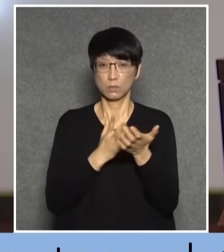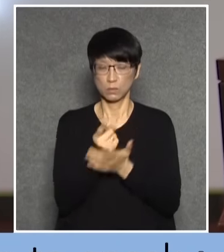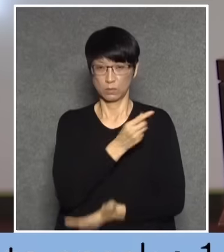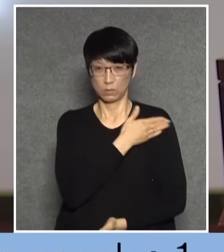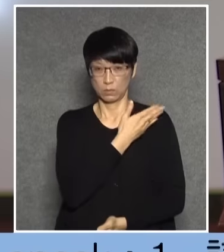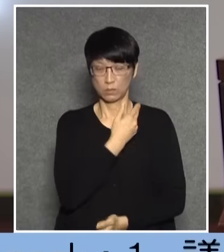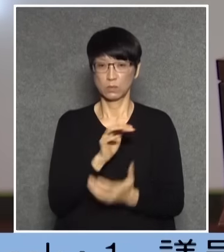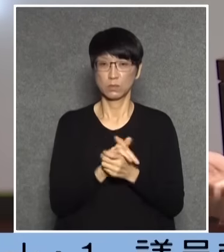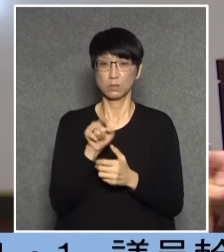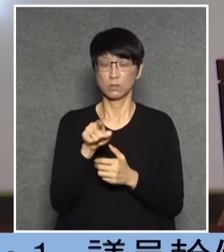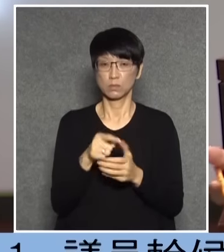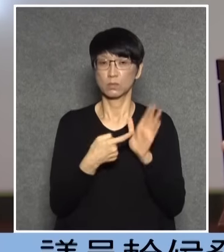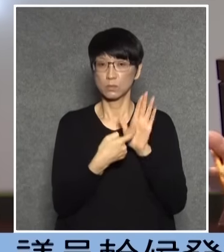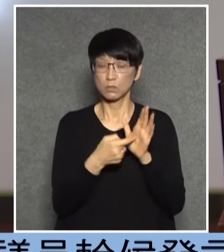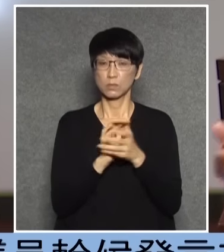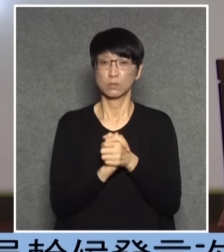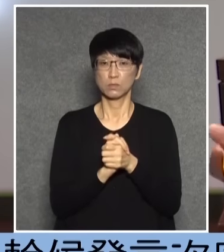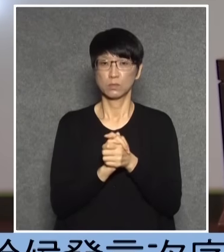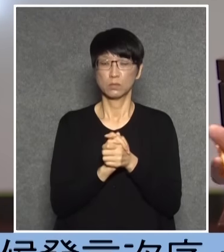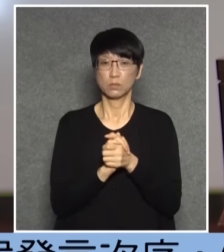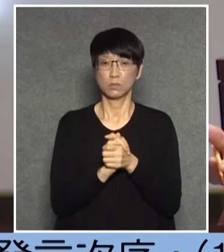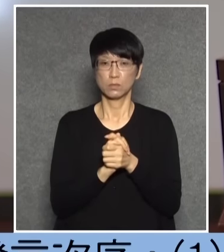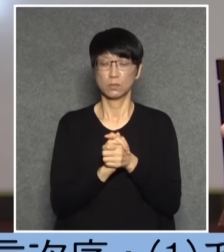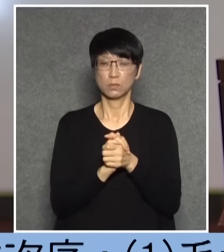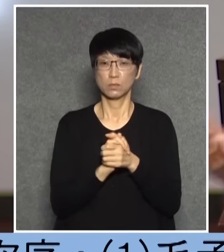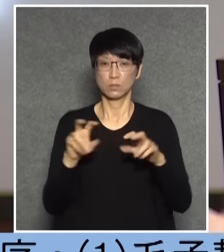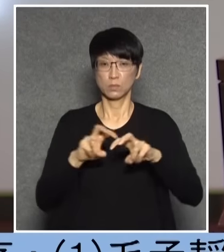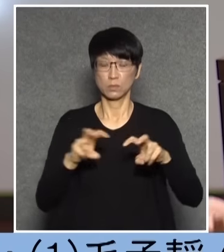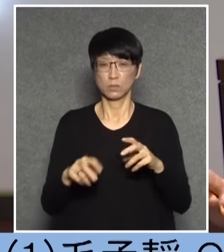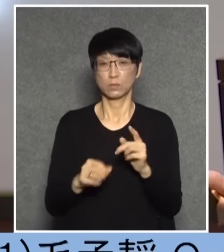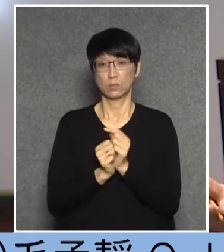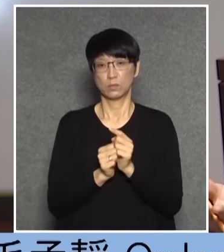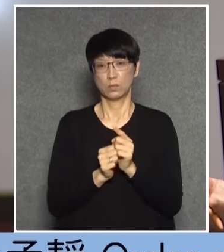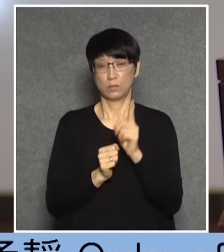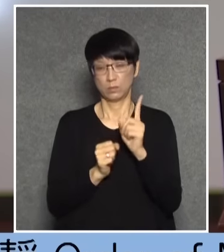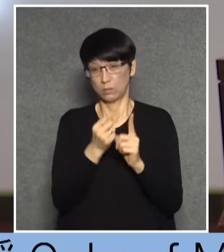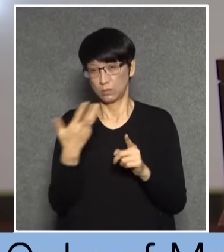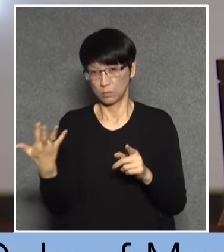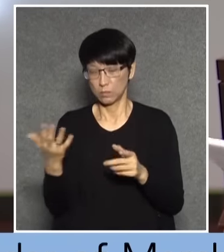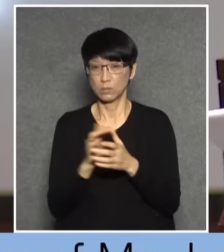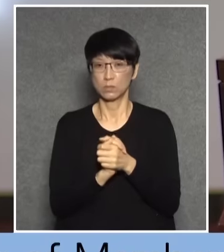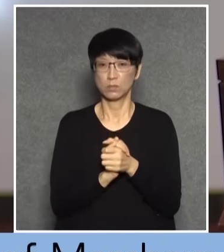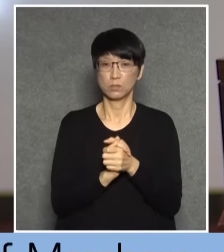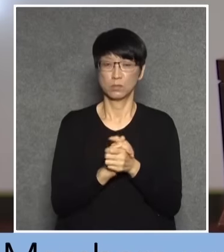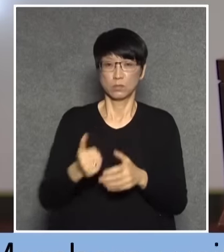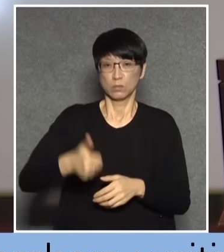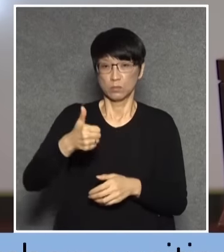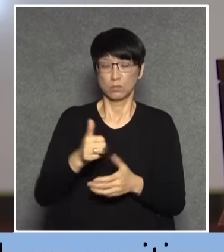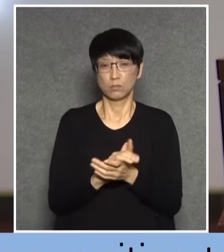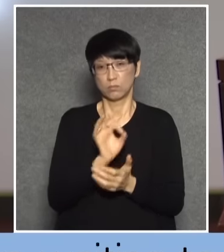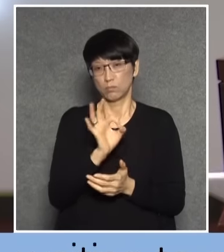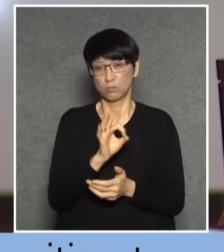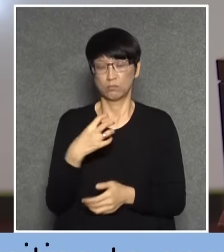這些個案，或者原來一個得即是你去查詢有百多單一個得席的個案都沒有，那這個很奇怪的，其實